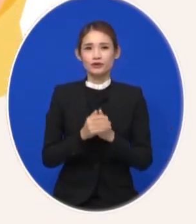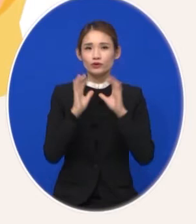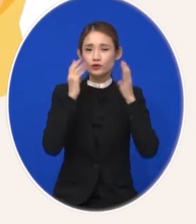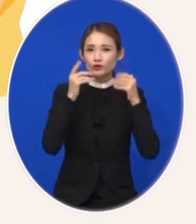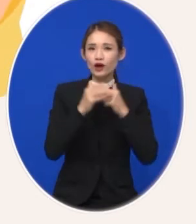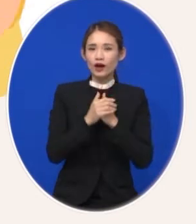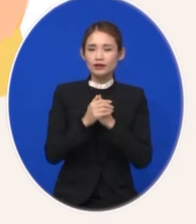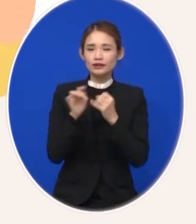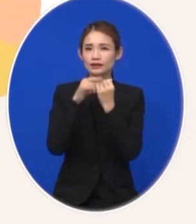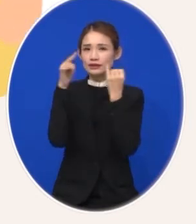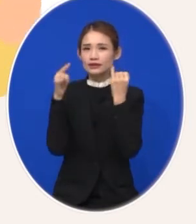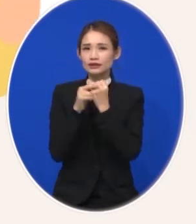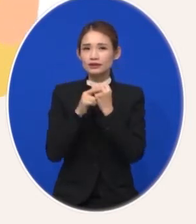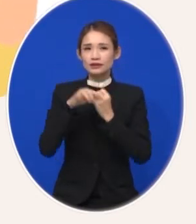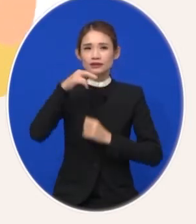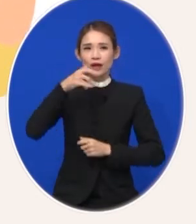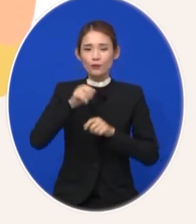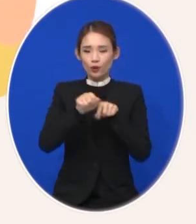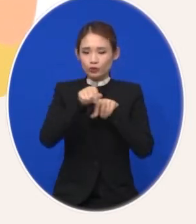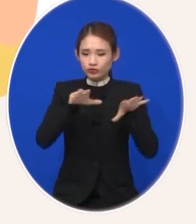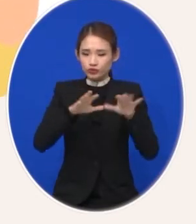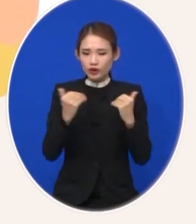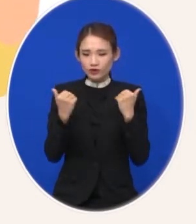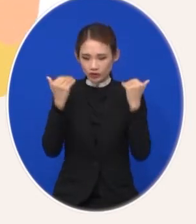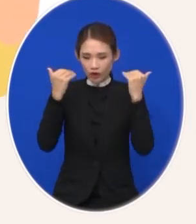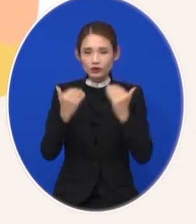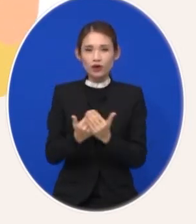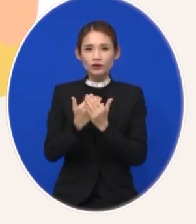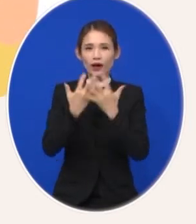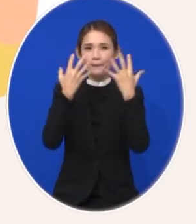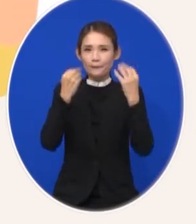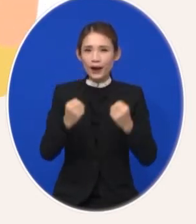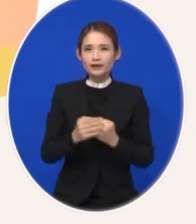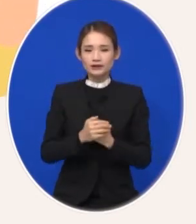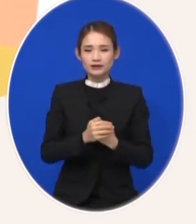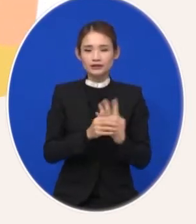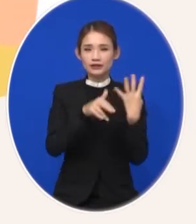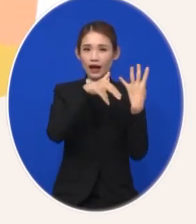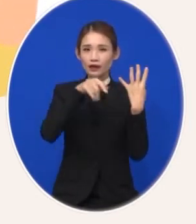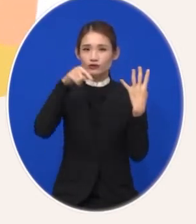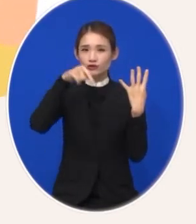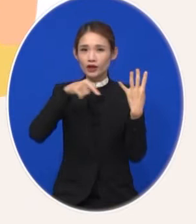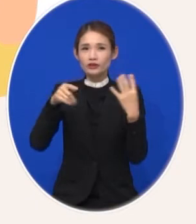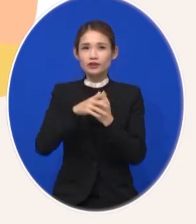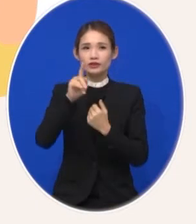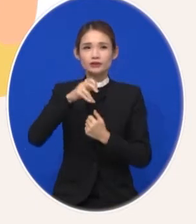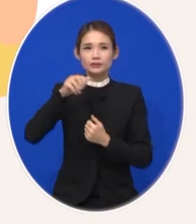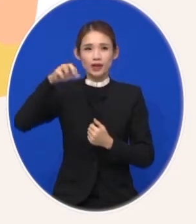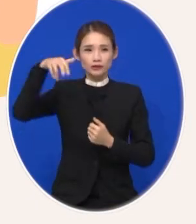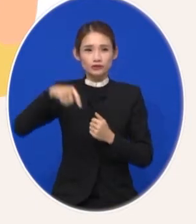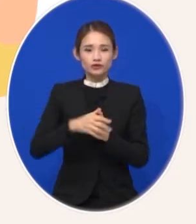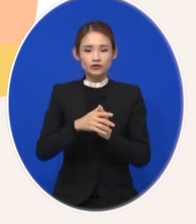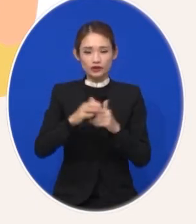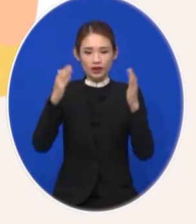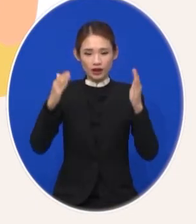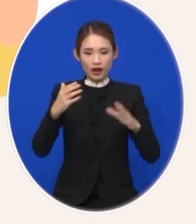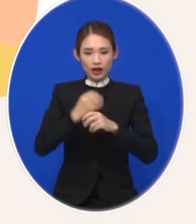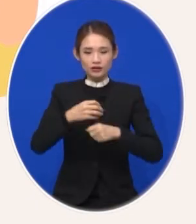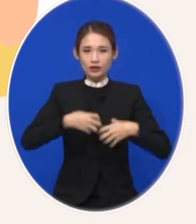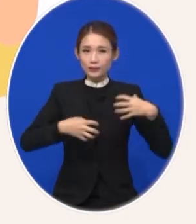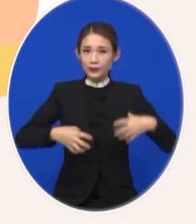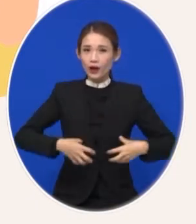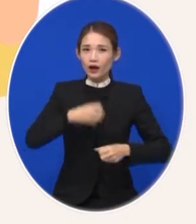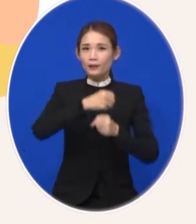유아나 임신과 같이 세포 분열과 성장이 잦은 시기인 4주에서 13주 혹은 12주까지는 기관